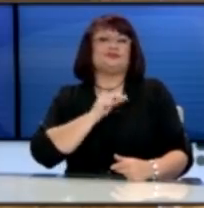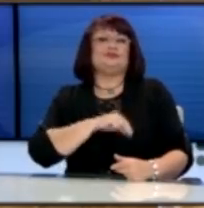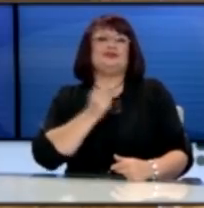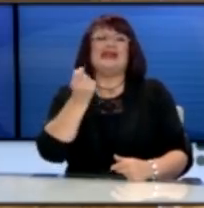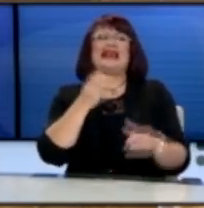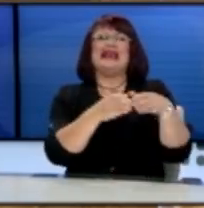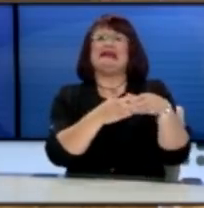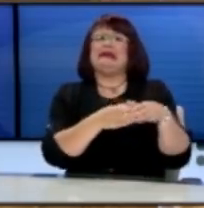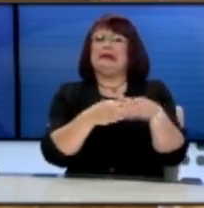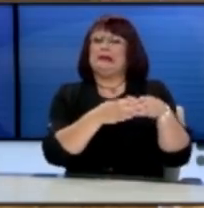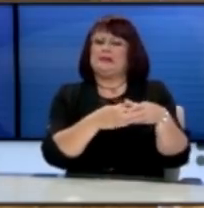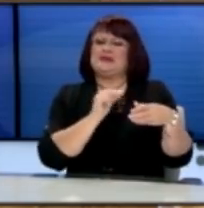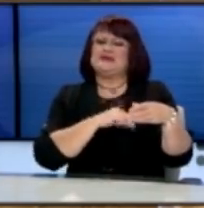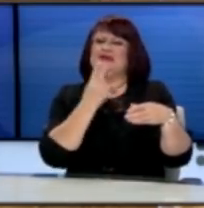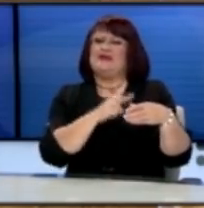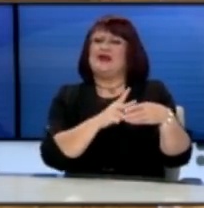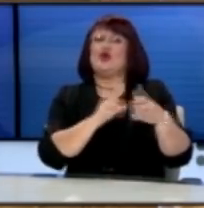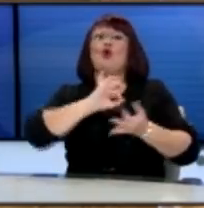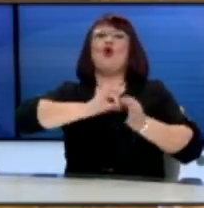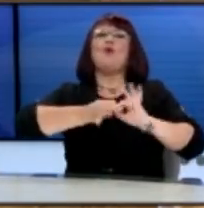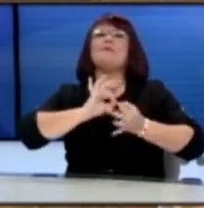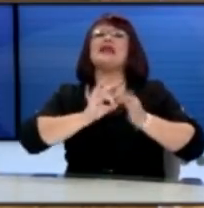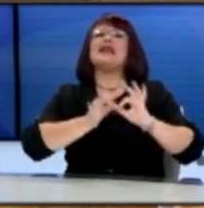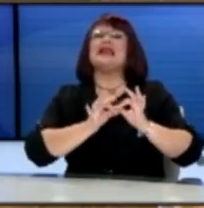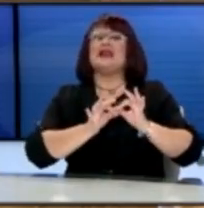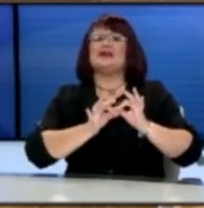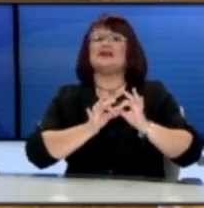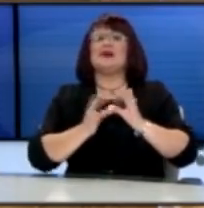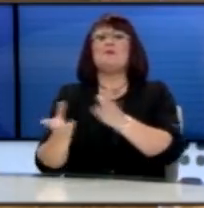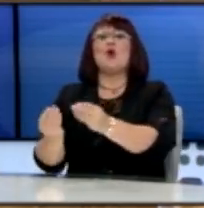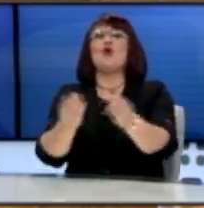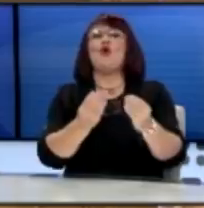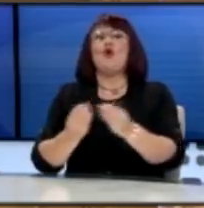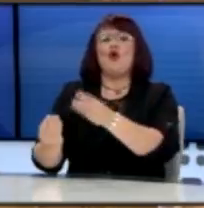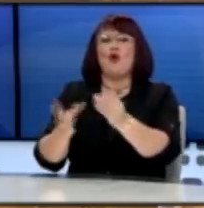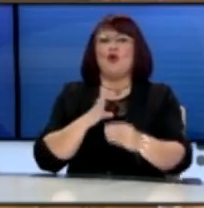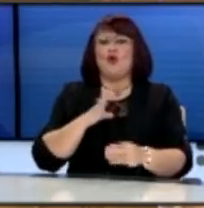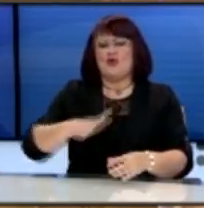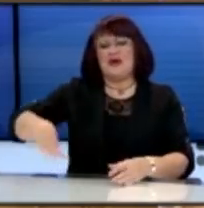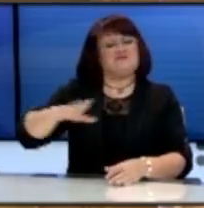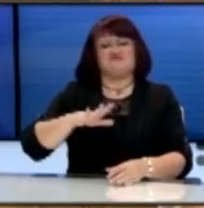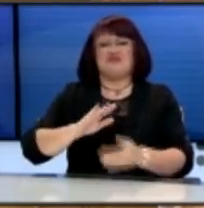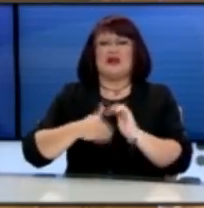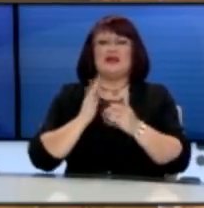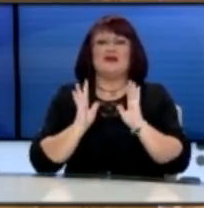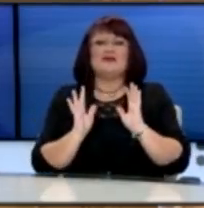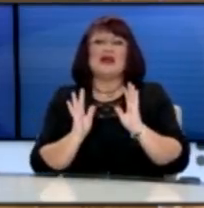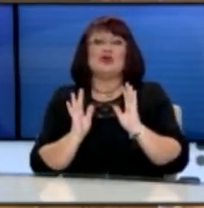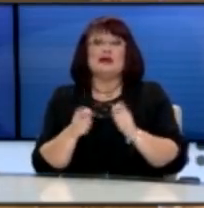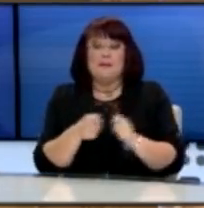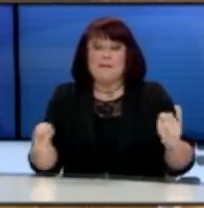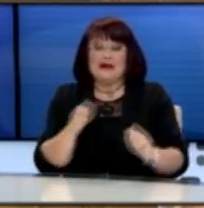των λίγων, με τα συμφέροντα των ομίλων και όχι των πολλών, του ελληνικού λαού δηλαδή, δεν παίρνει